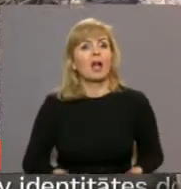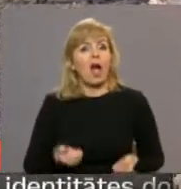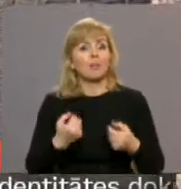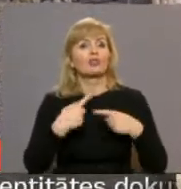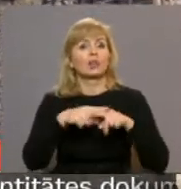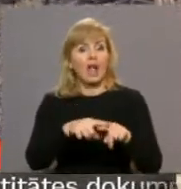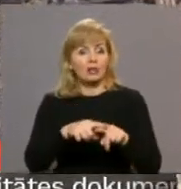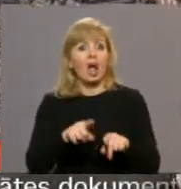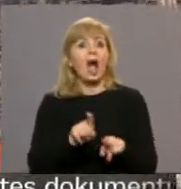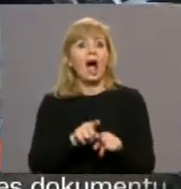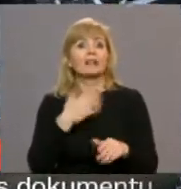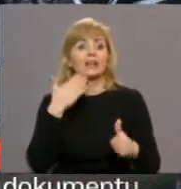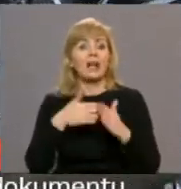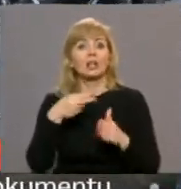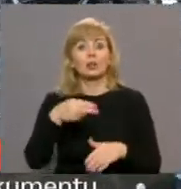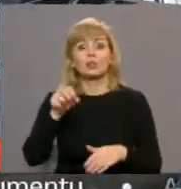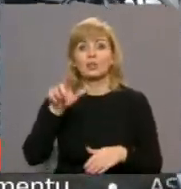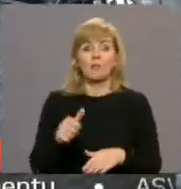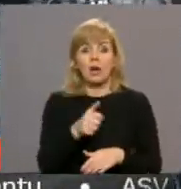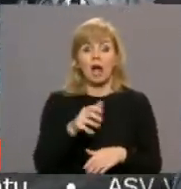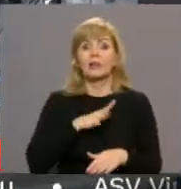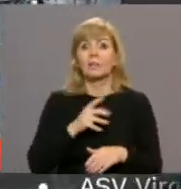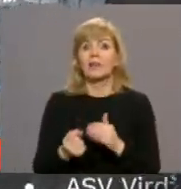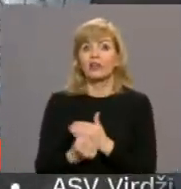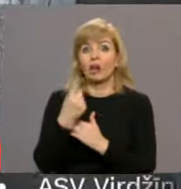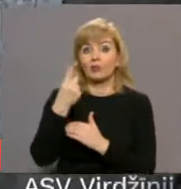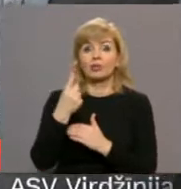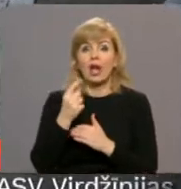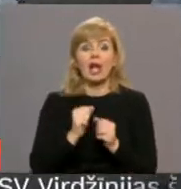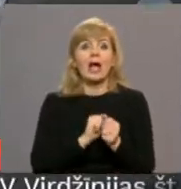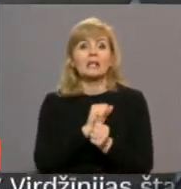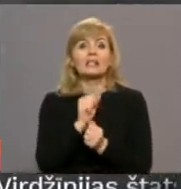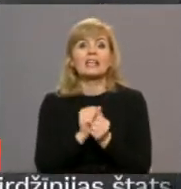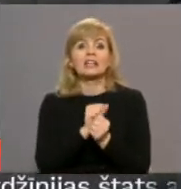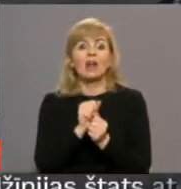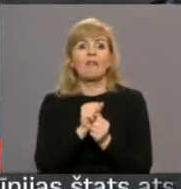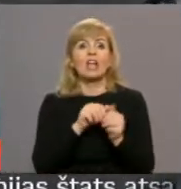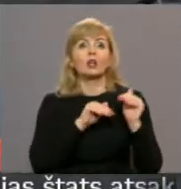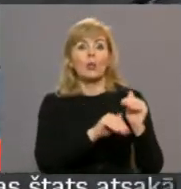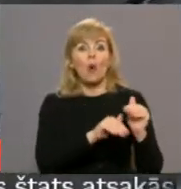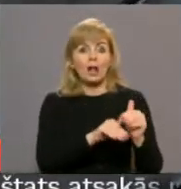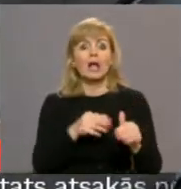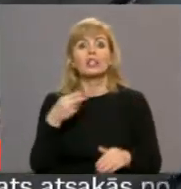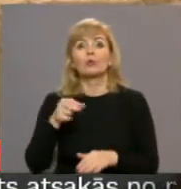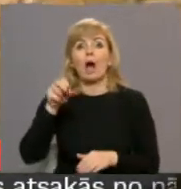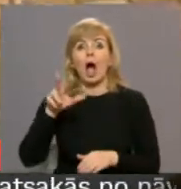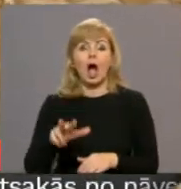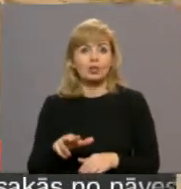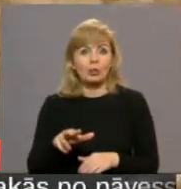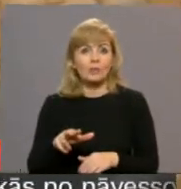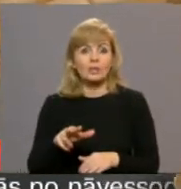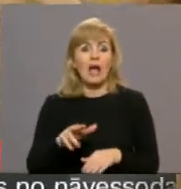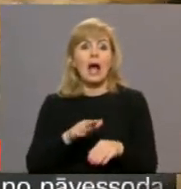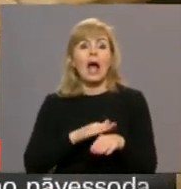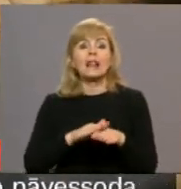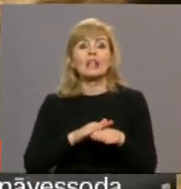Rēzeknē 2017. Gadā liesmas izcēlās Rēzeknes dzirnavnieka noliktavā, bet 2018. Gadā linu